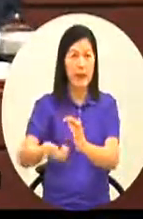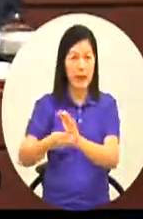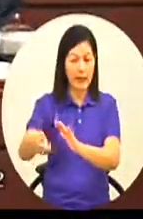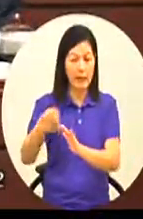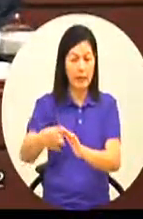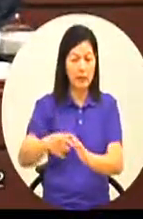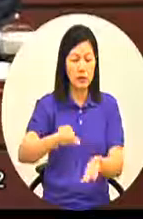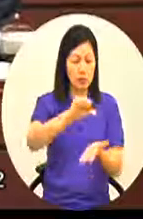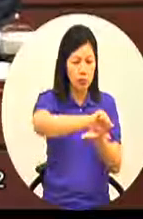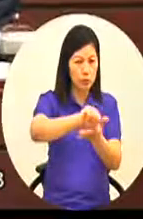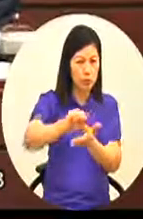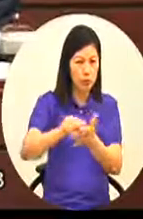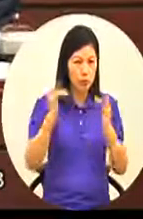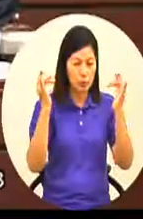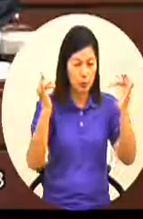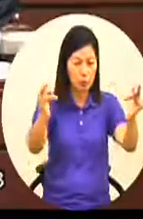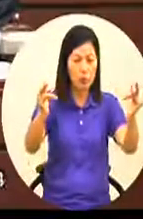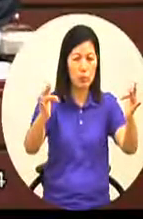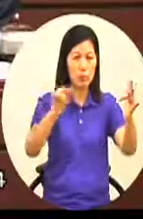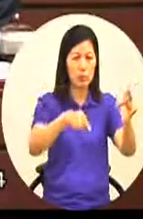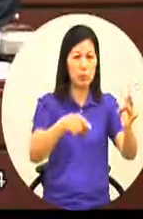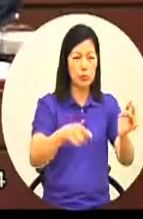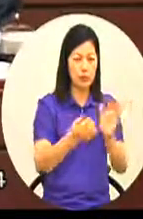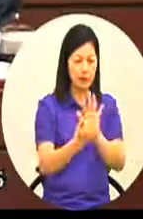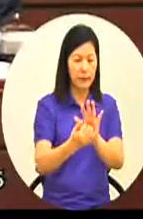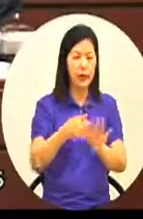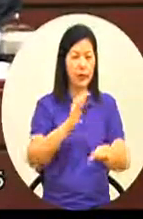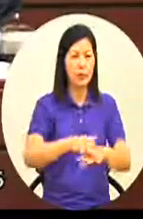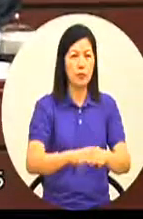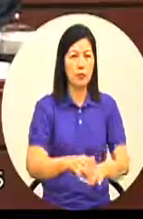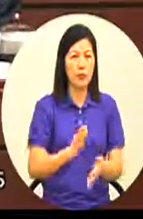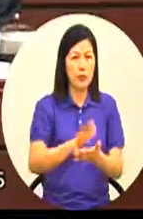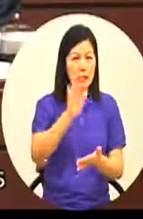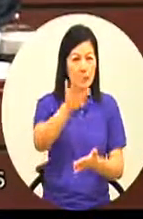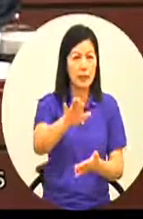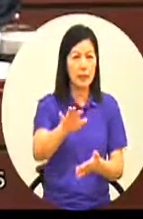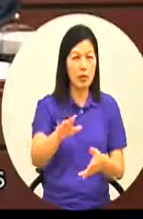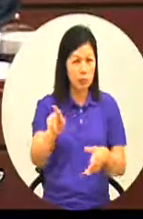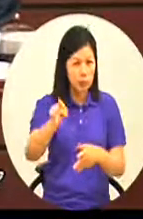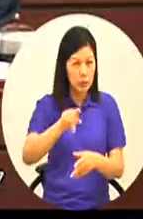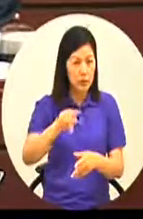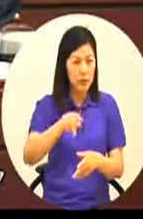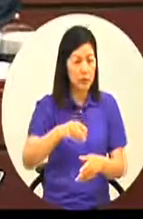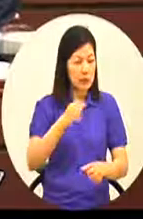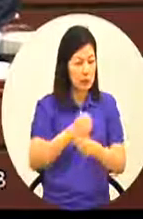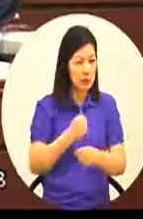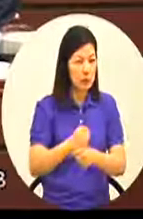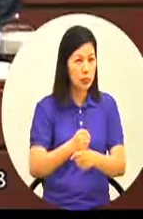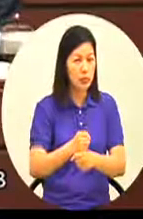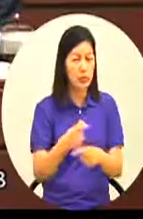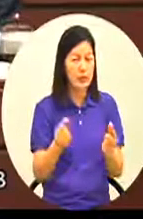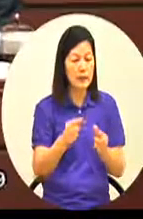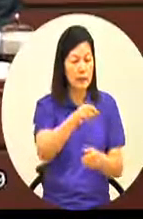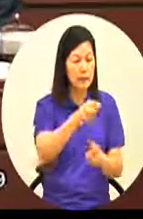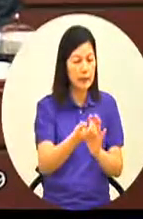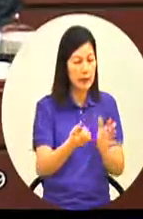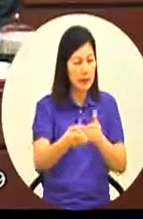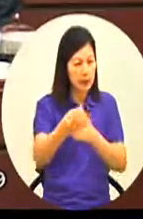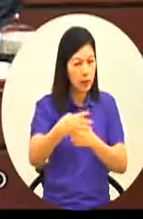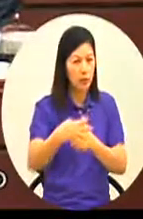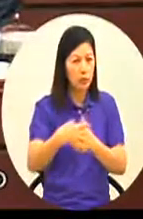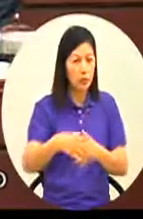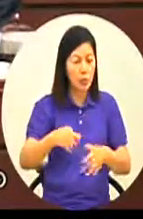只的这个植栽。其实我们就是希望未来透过我们这些工程，就如同议员所提的，我们要